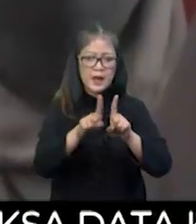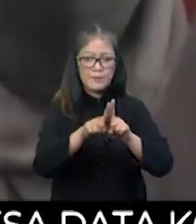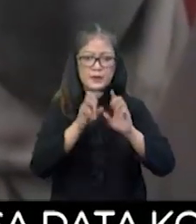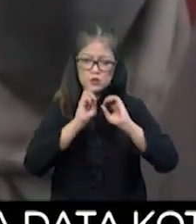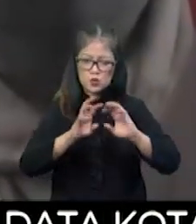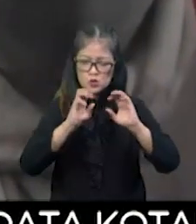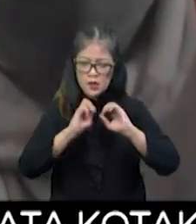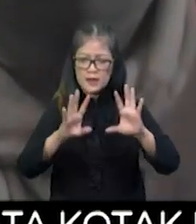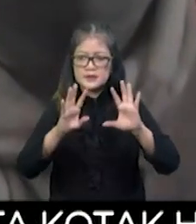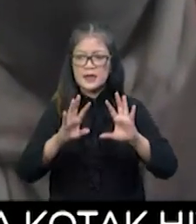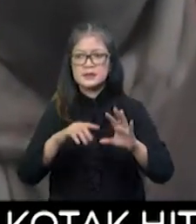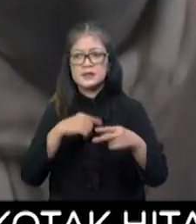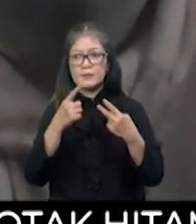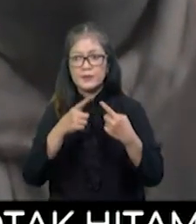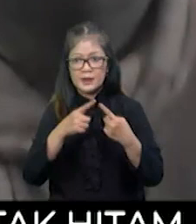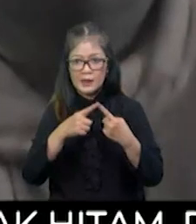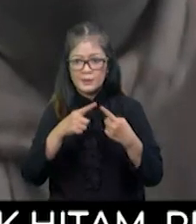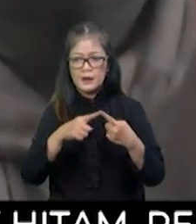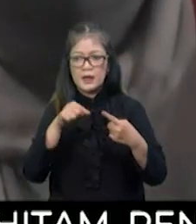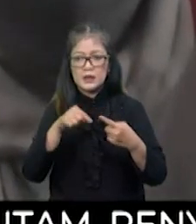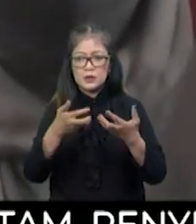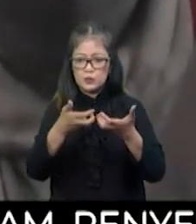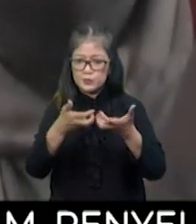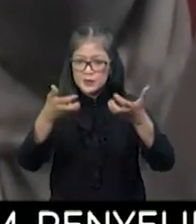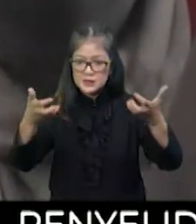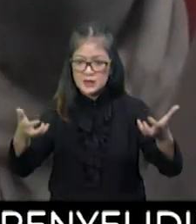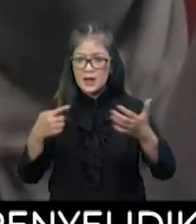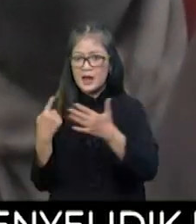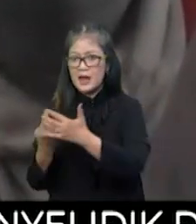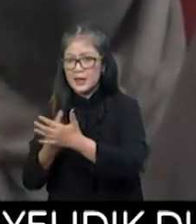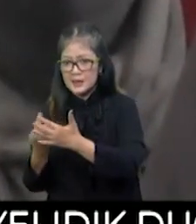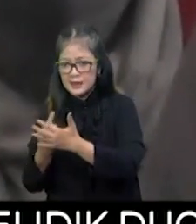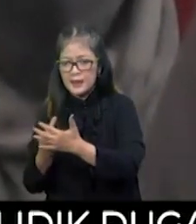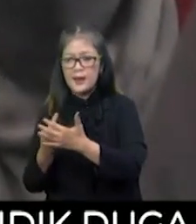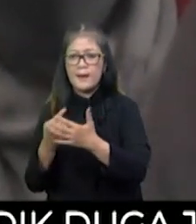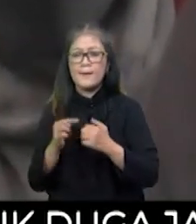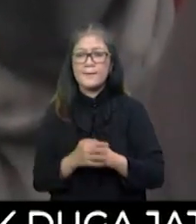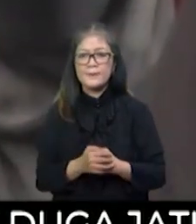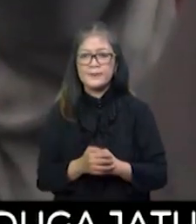Yang pertama, melakukan isolasi atau karantina ternak.